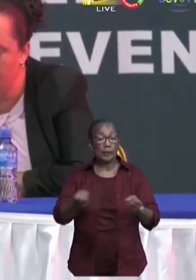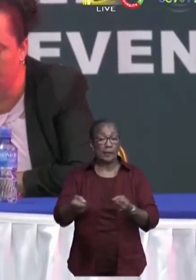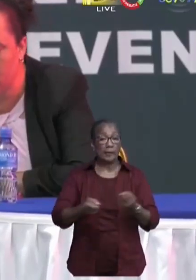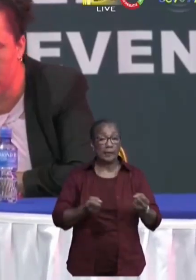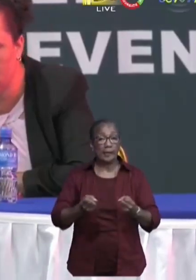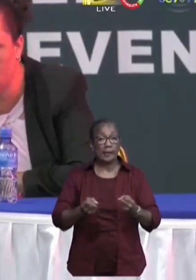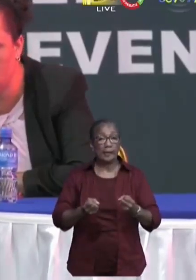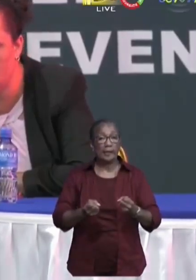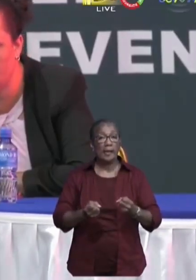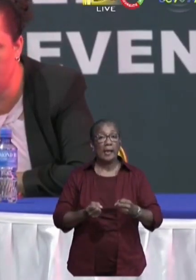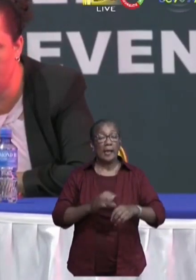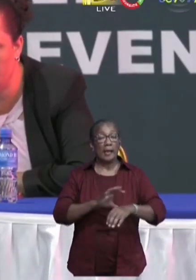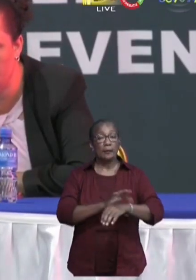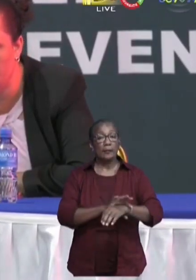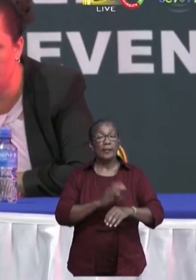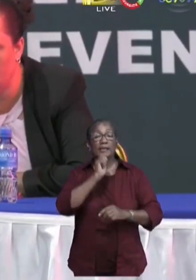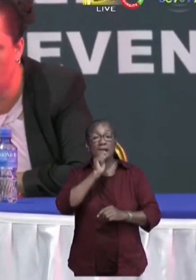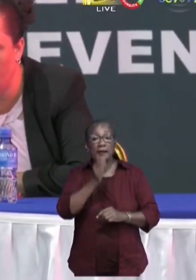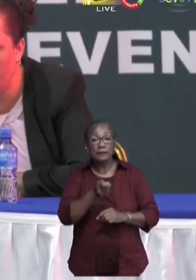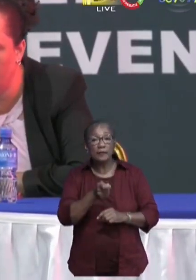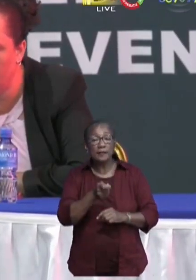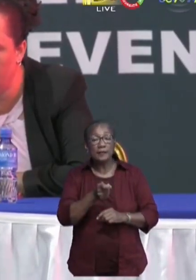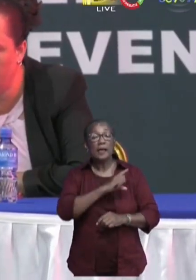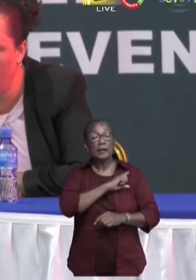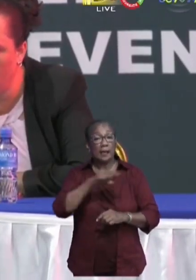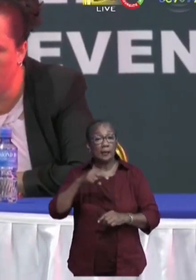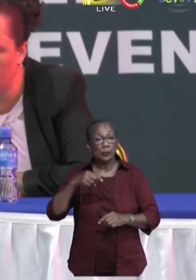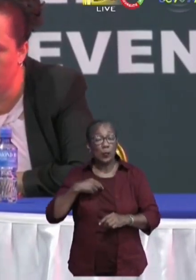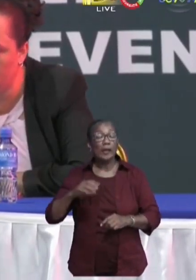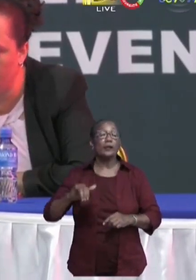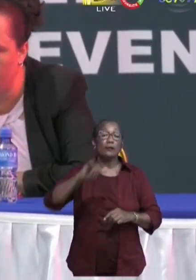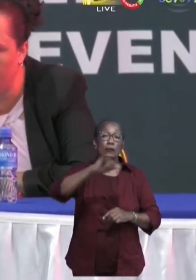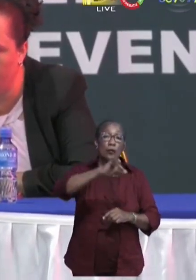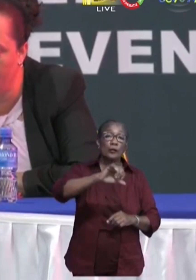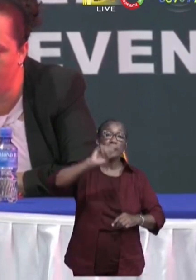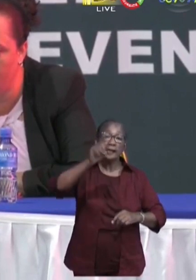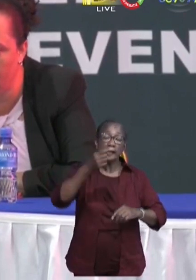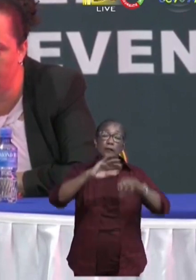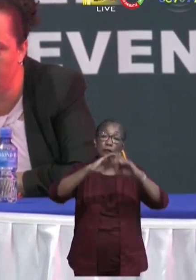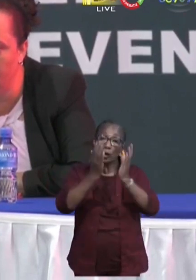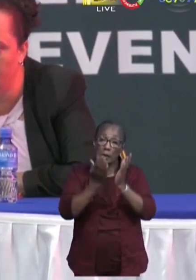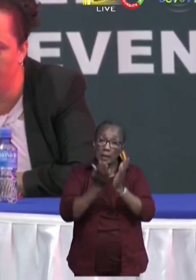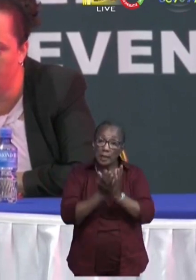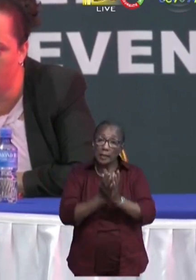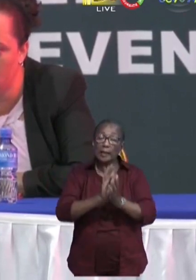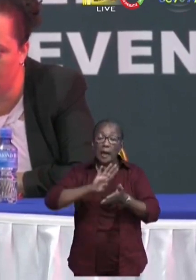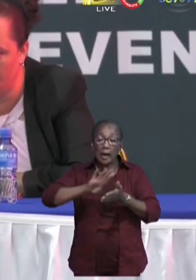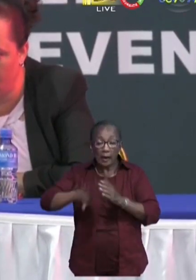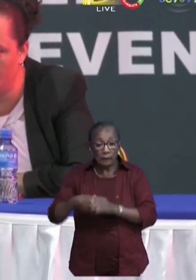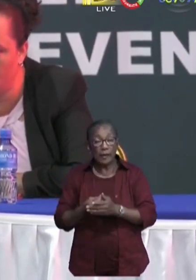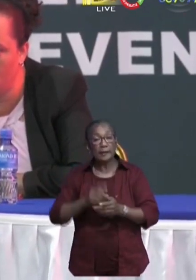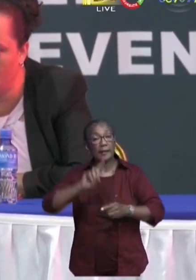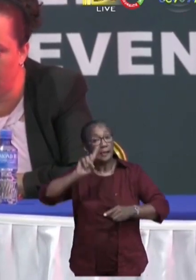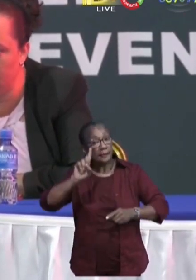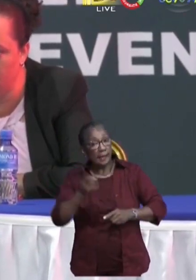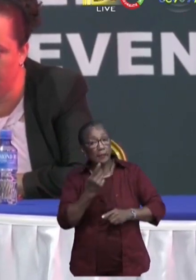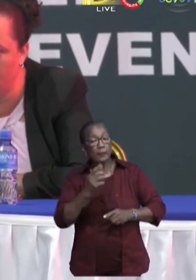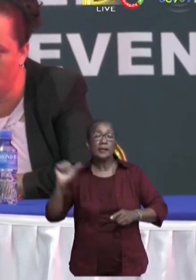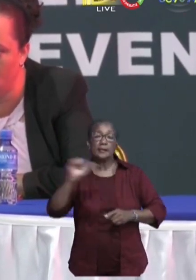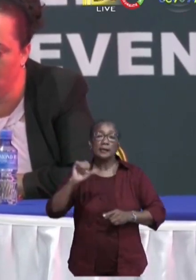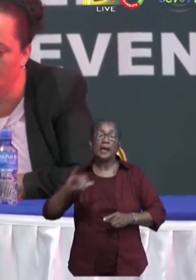overheidsquarantaine moeten. Dit zei de directeur van Volksgezondheid, Cleopatra Jesrun, gisteren op de reguliere persconferentie van de